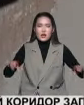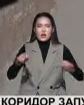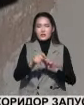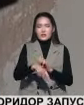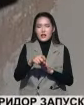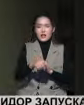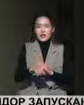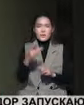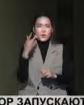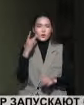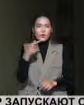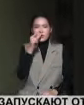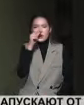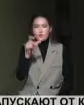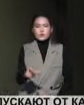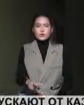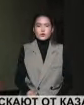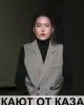говорит мужчина.